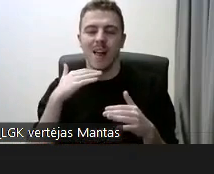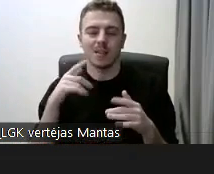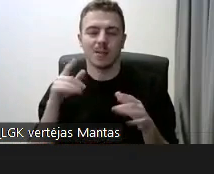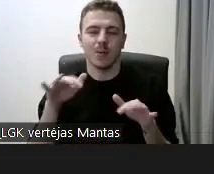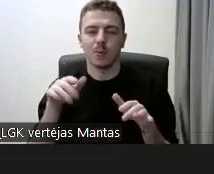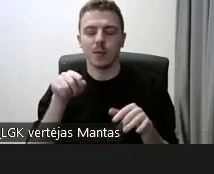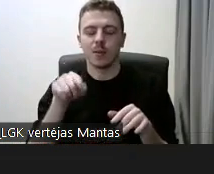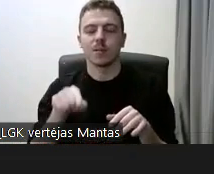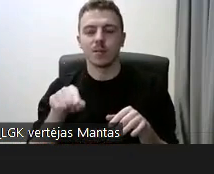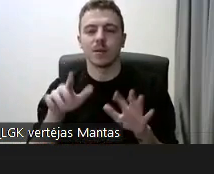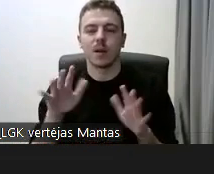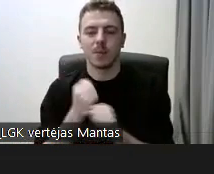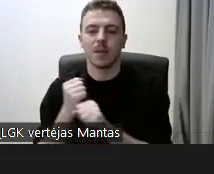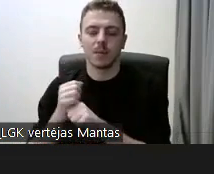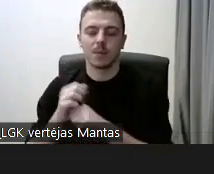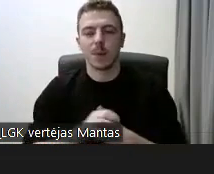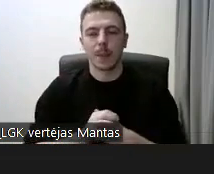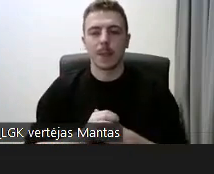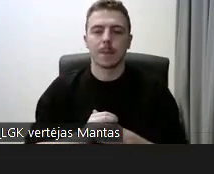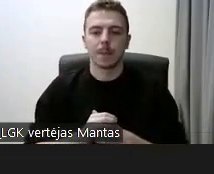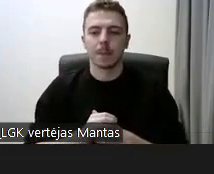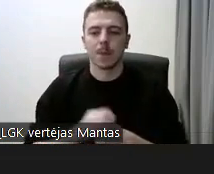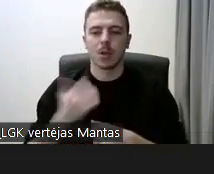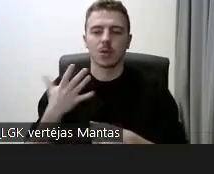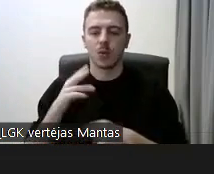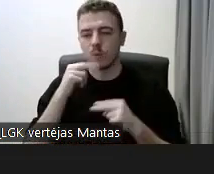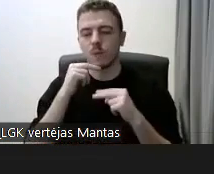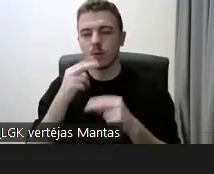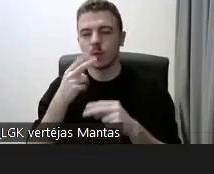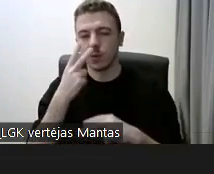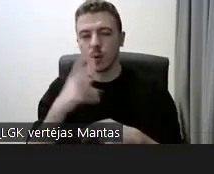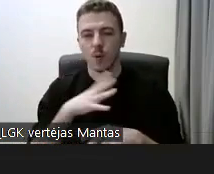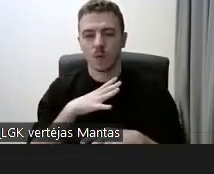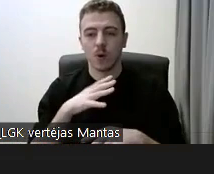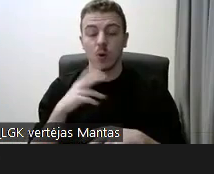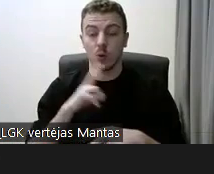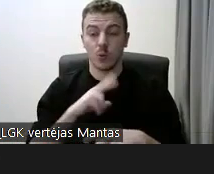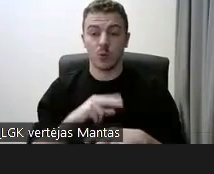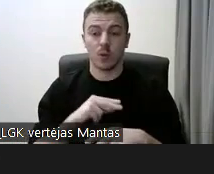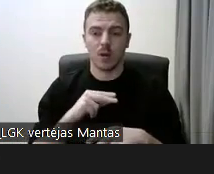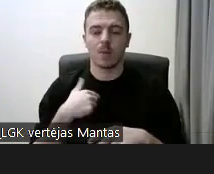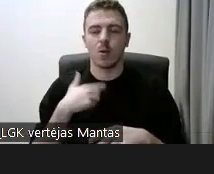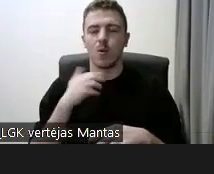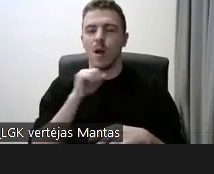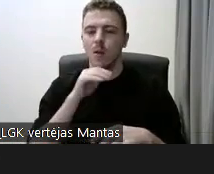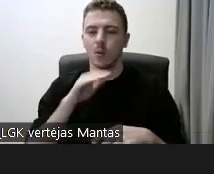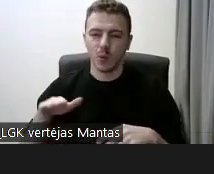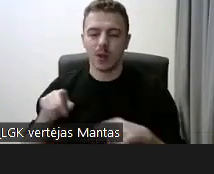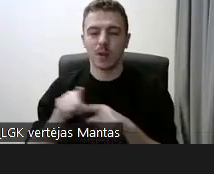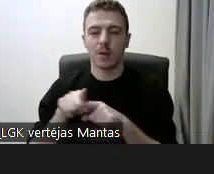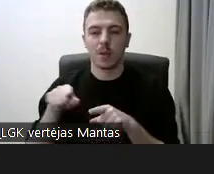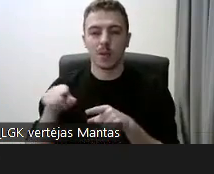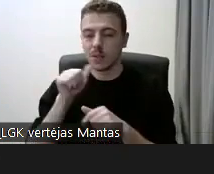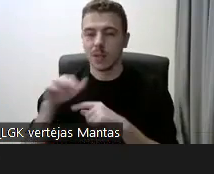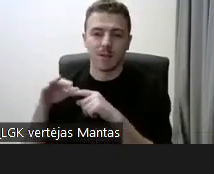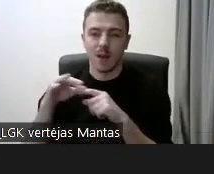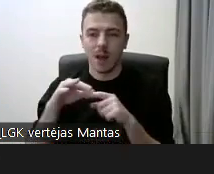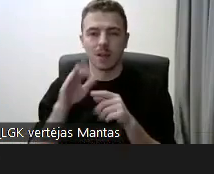susiję. Visų pirma, atkreipiau dėmesį, kad dukra mano anūkė, visuomet vedasi į biblioteką